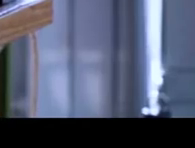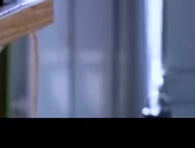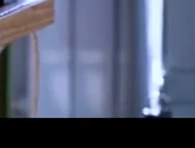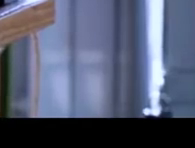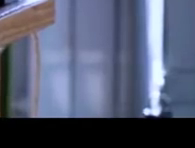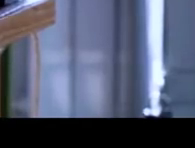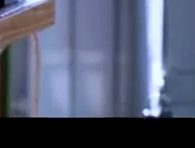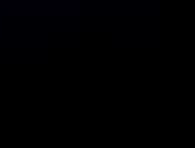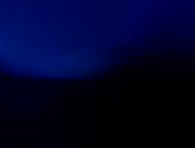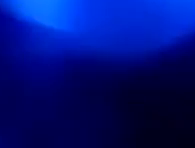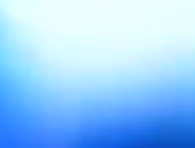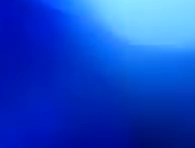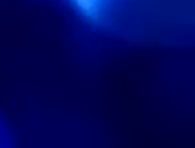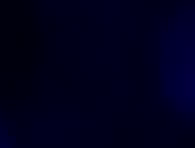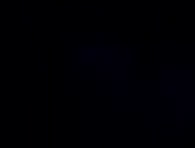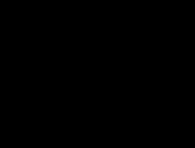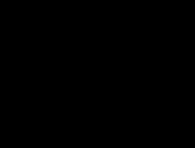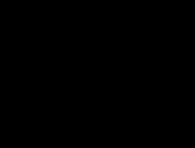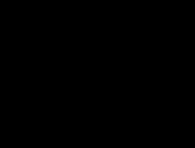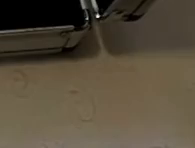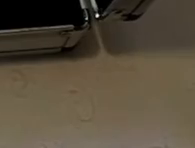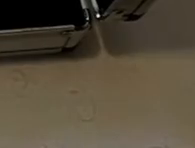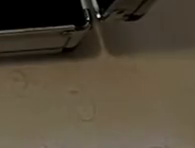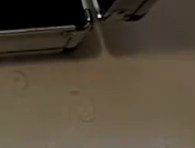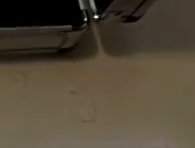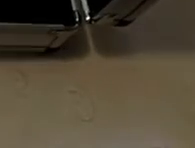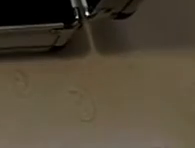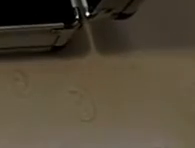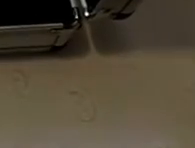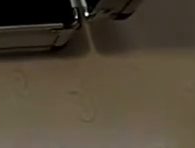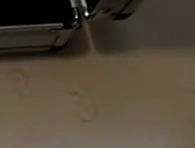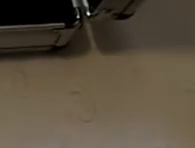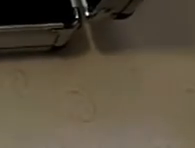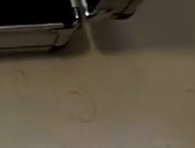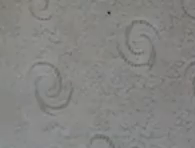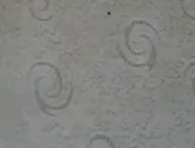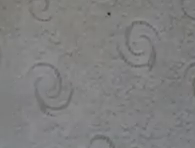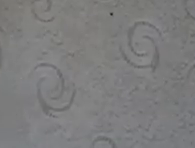провести повторное размагничивание. Теперь, когда мы прошли с вами тему о